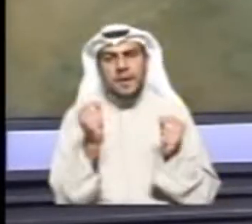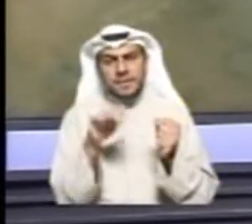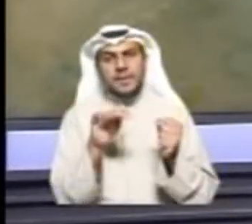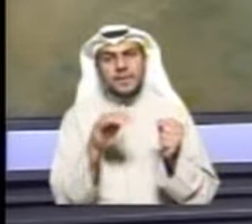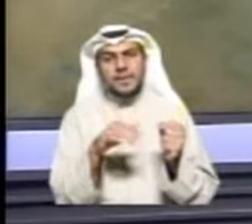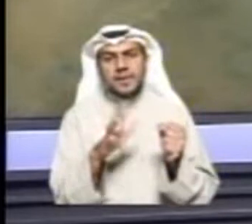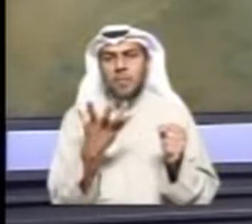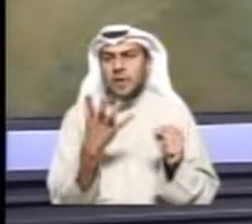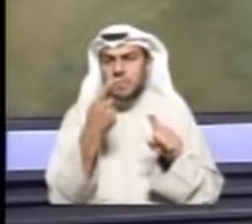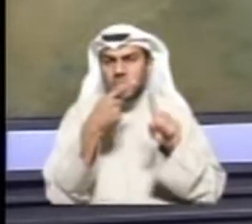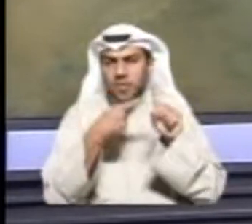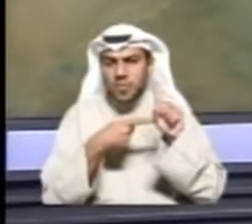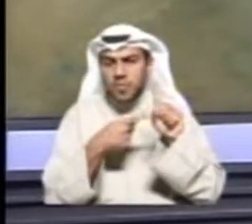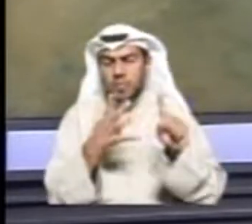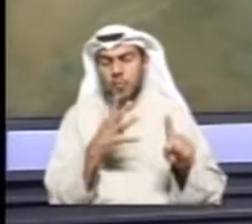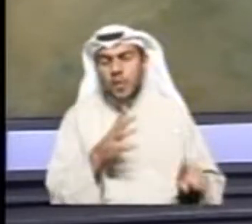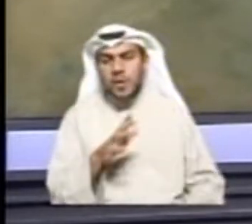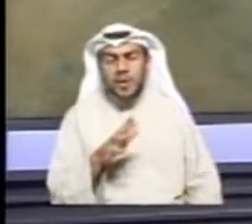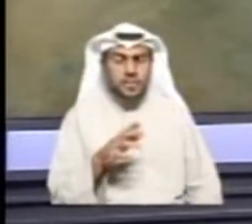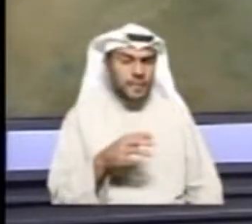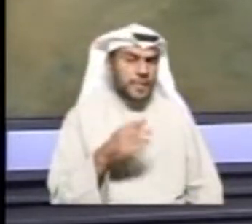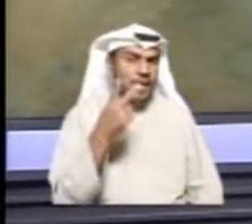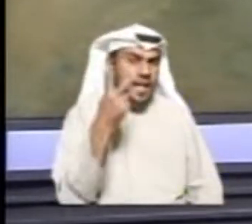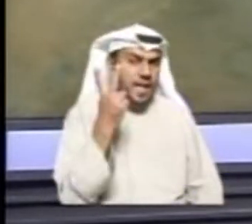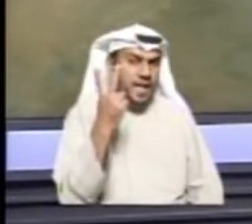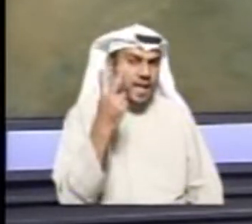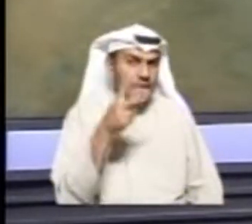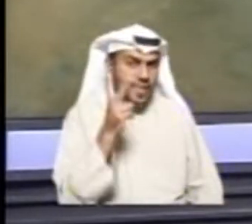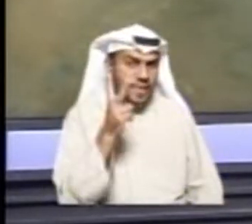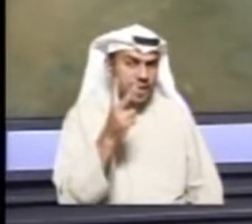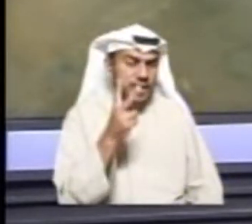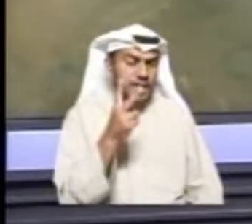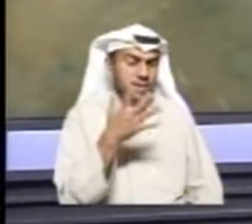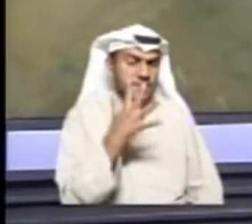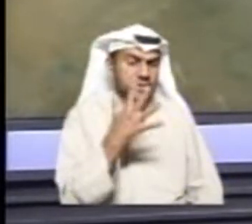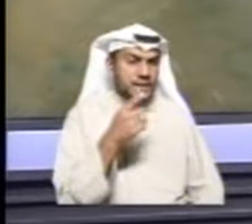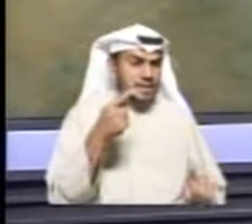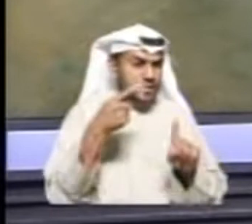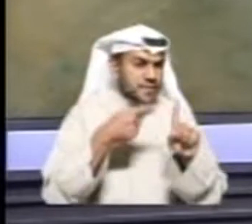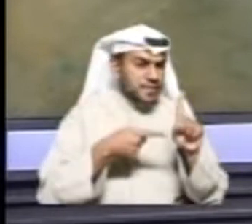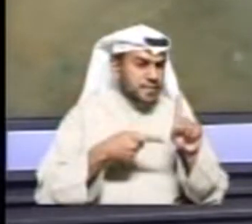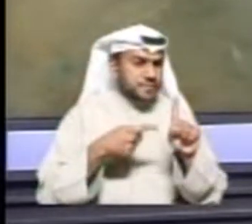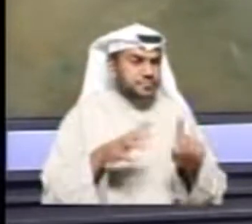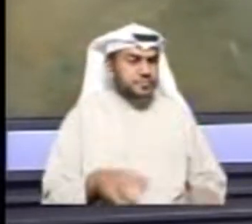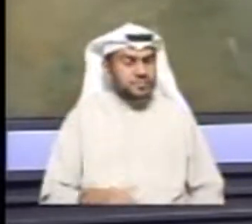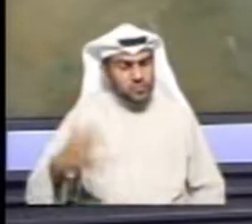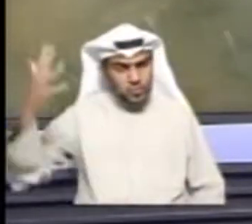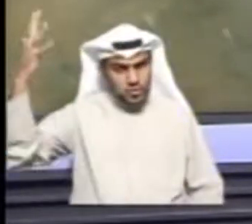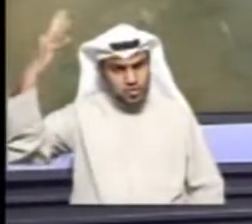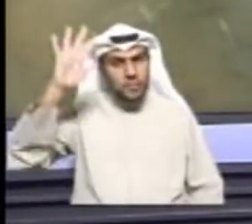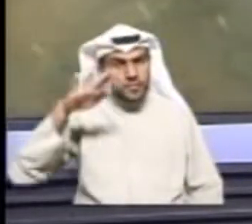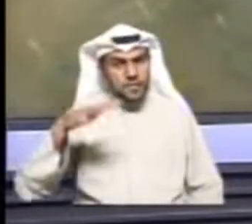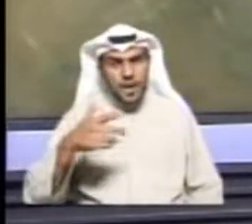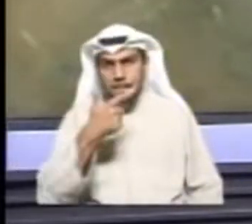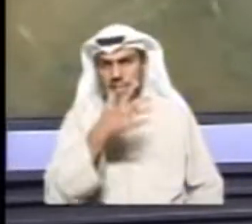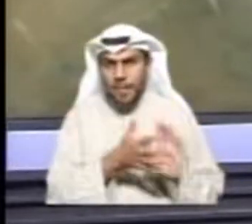تكون درجات الحرارة الصغرى في بعض المناطق ما بين 12 إلى 15 درجة مئوية. أيضا راح تكون أجواء مشمسة والسماء صافية خالية